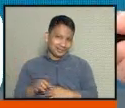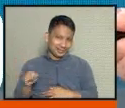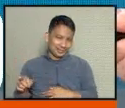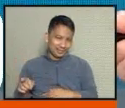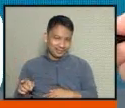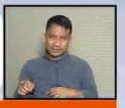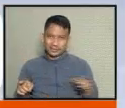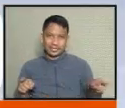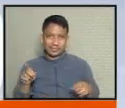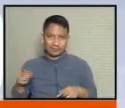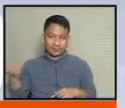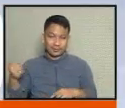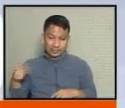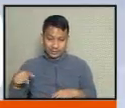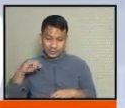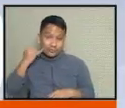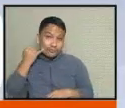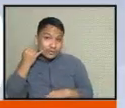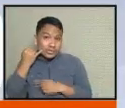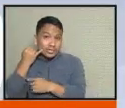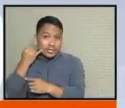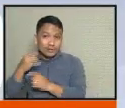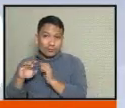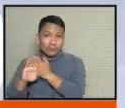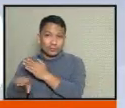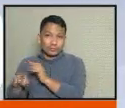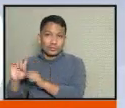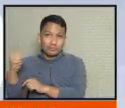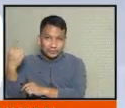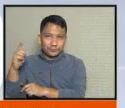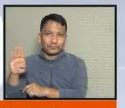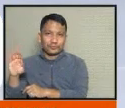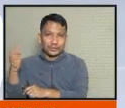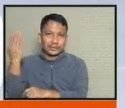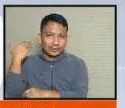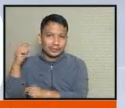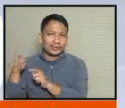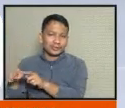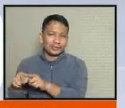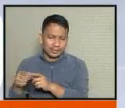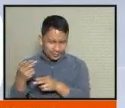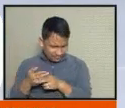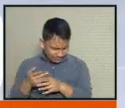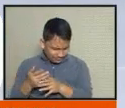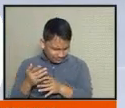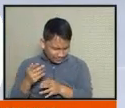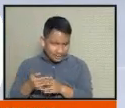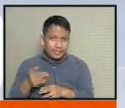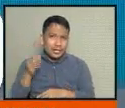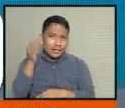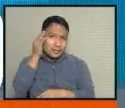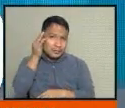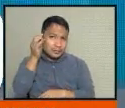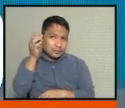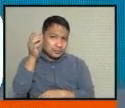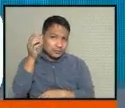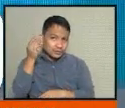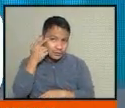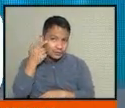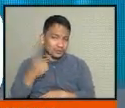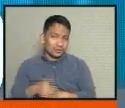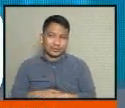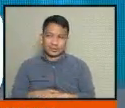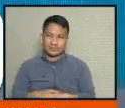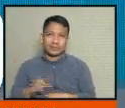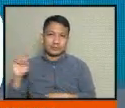ka? Siya. First boyfriend, si lalaki. Ano pangalan ni lalaki? Si Kabit? Si, ano? Si Francisco Gilis. Si